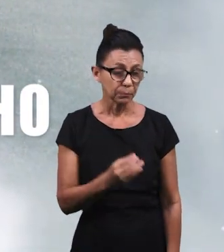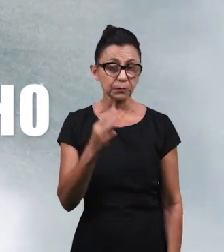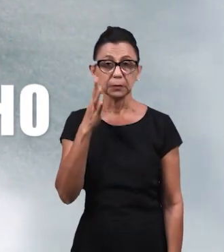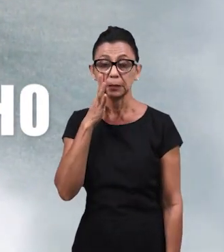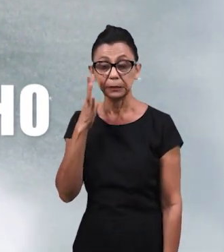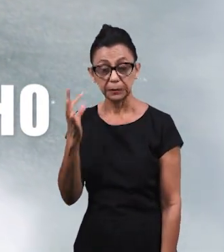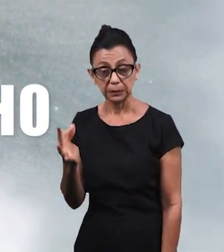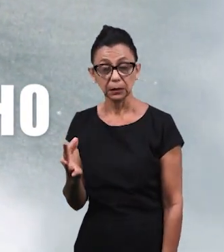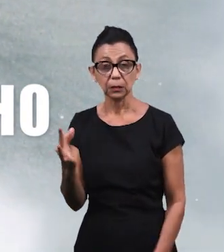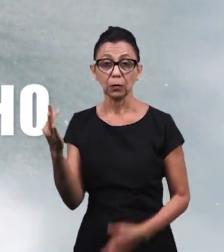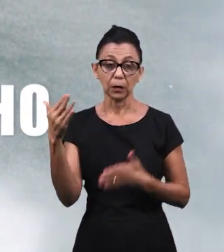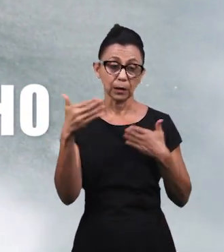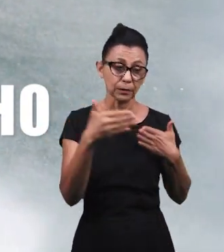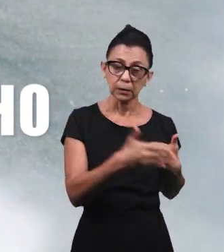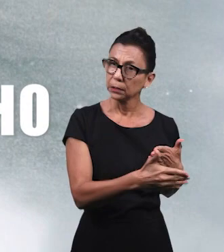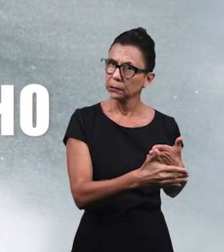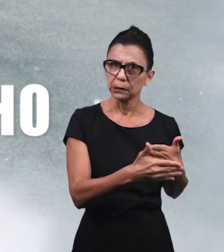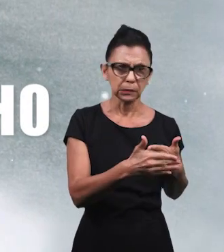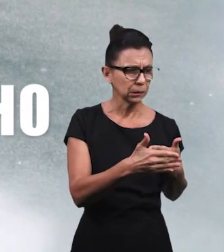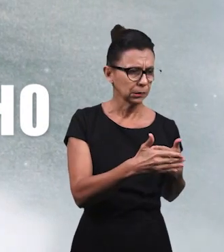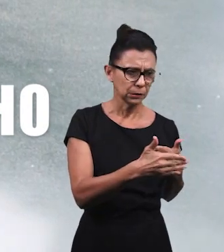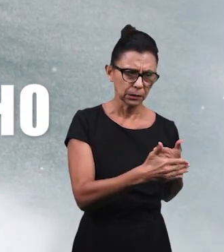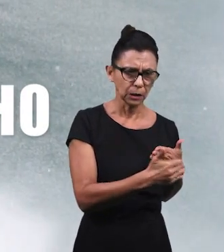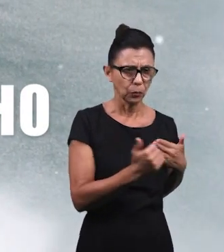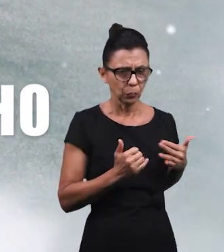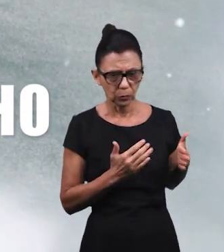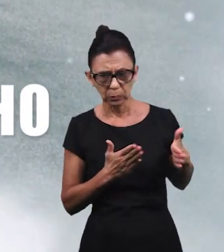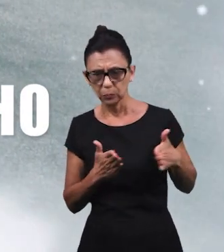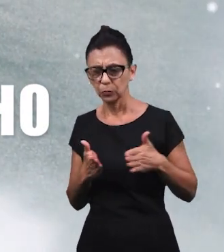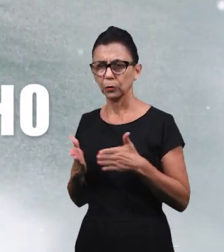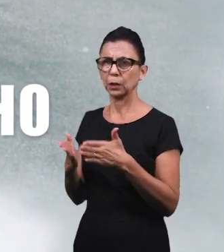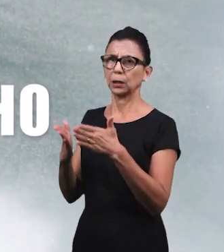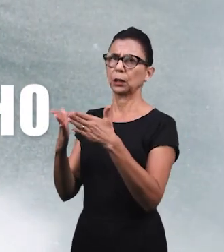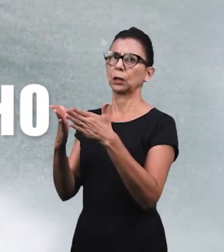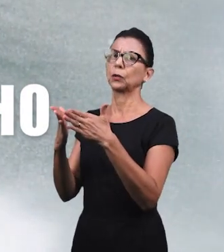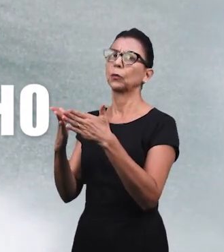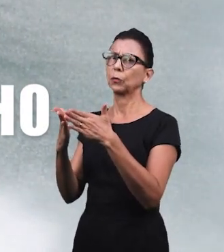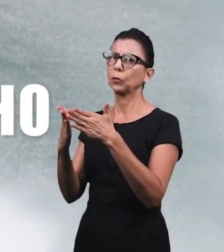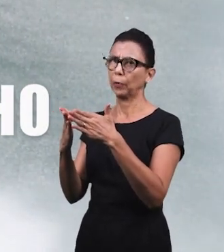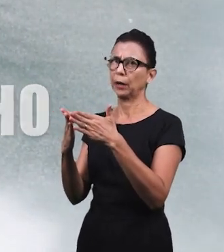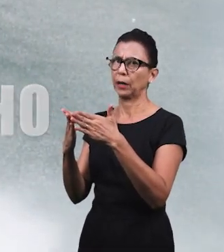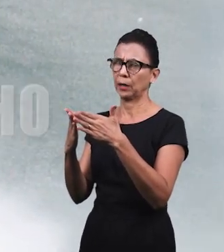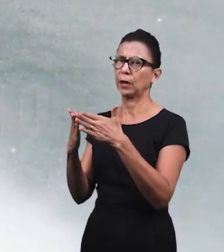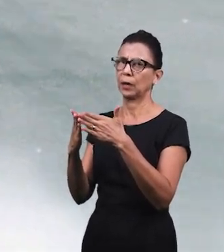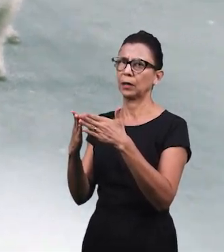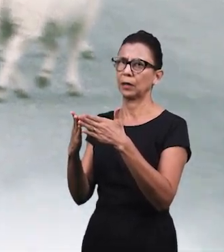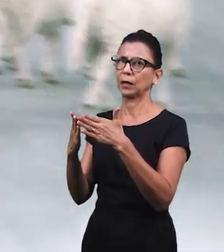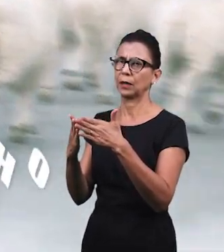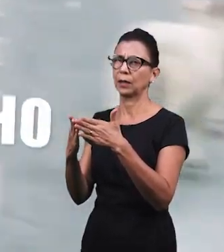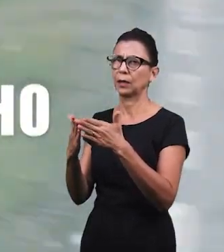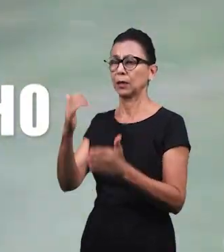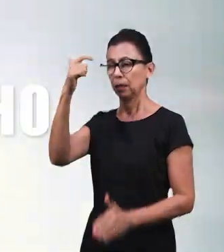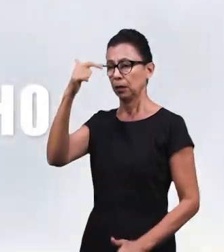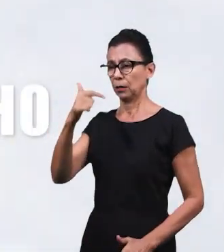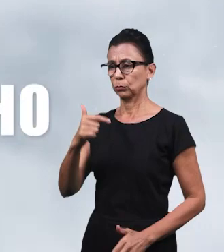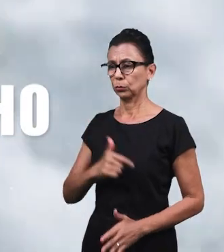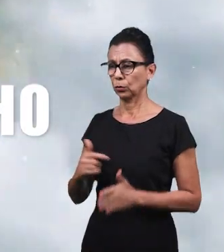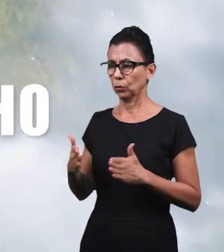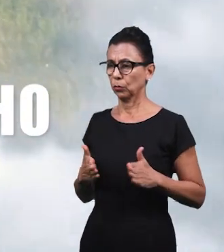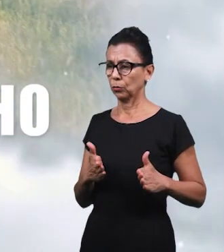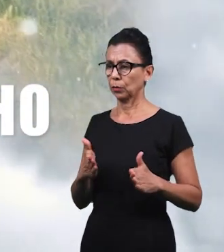outro caminho, que a porta do céu sou eu.